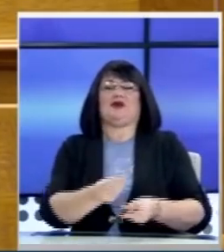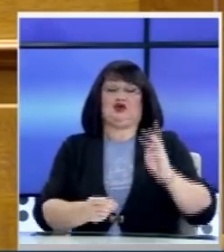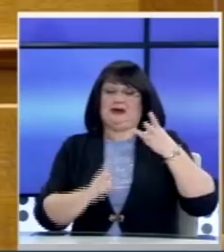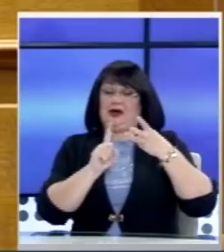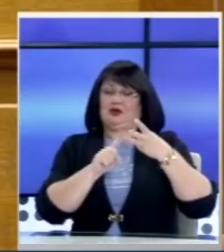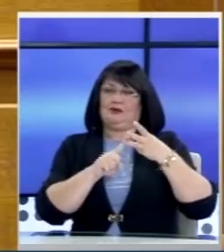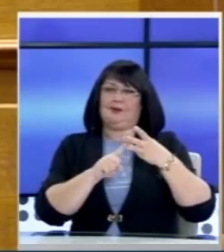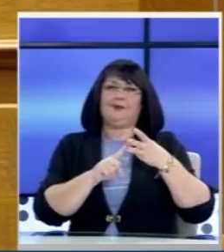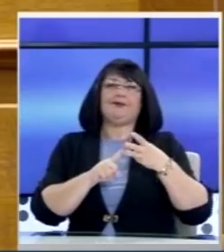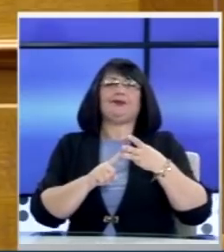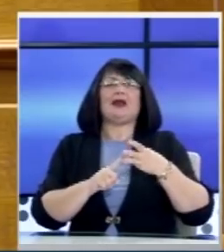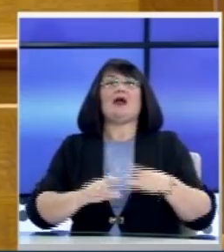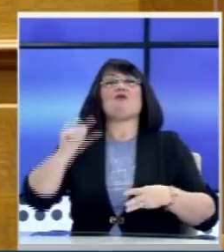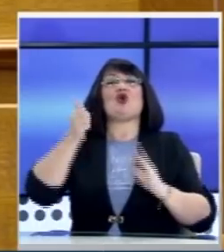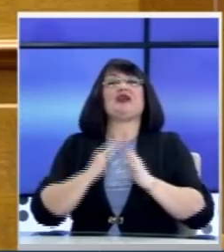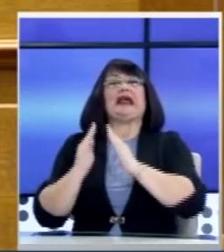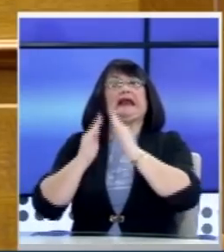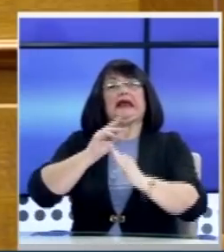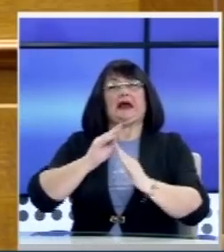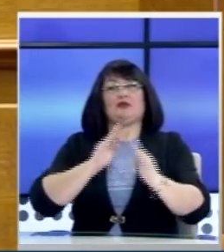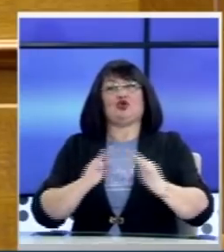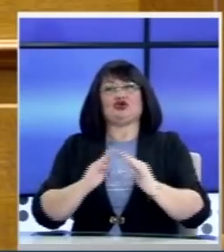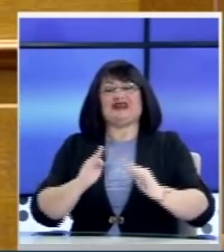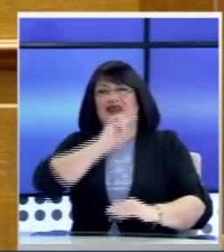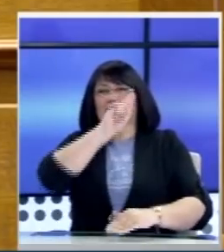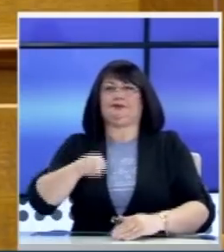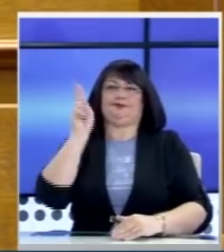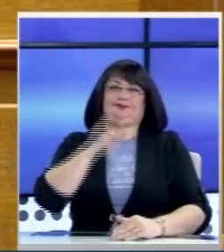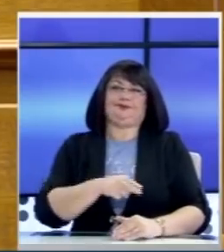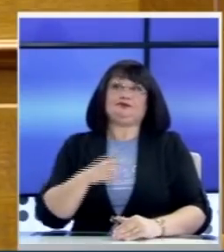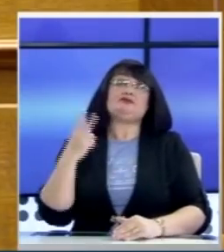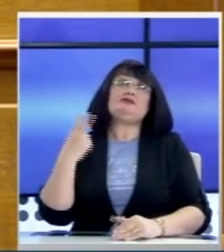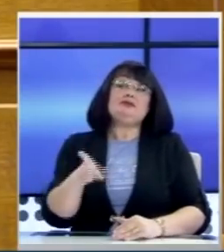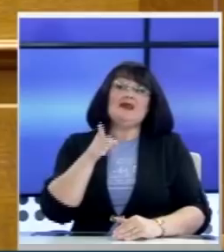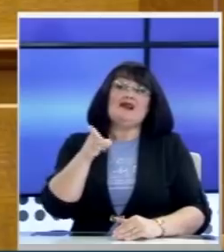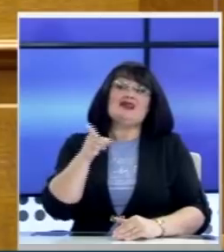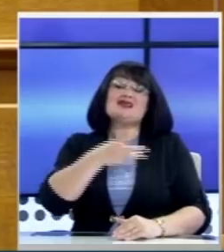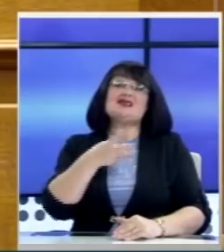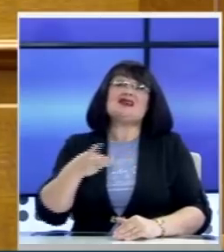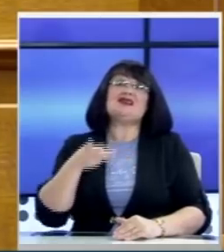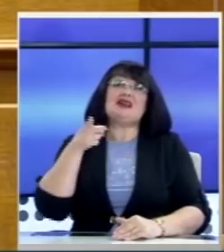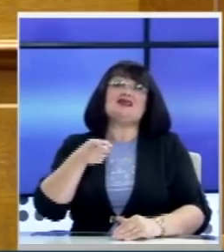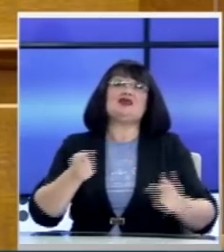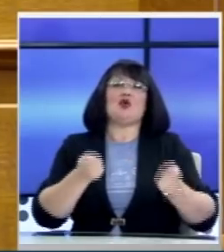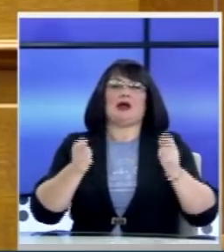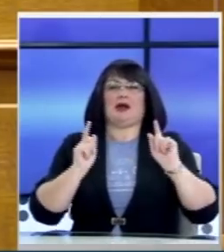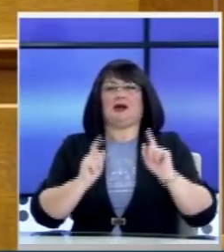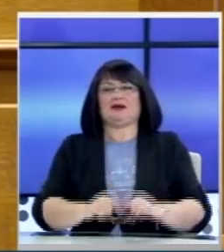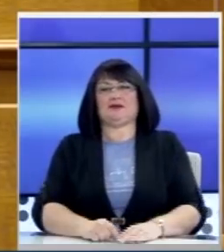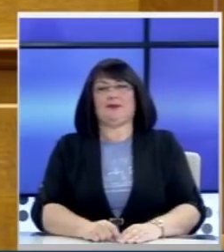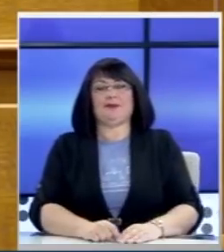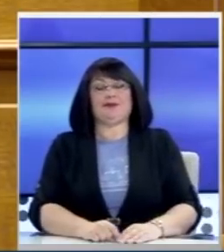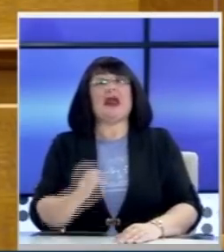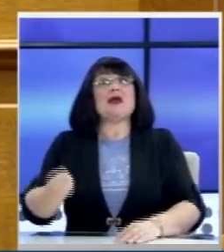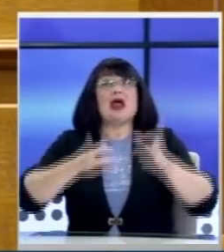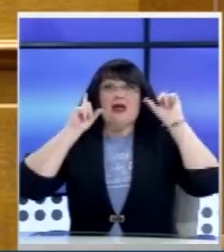η κατάργηση της προστασίας της πρώτης κατοικίας έχει τη δική σας υπογραφή, κύριε του ΣΥΡΙΖΑ. Η Νέα Δημοκρατία